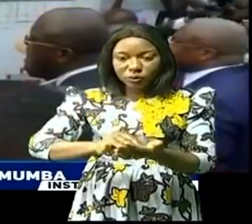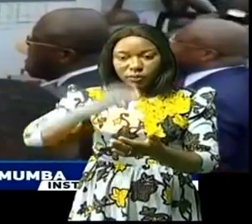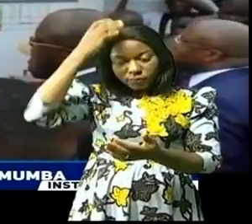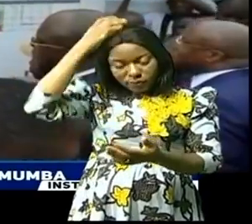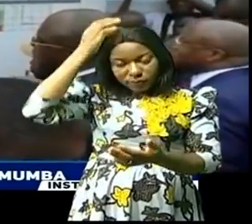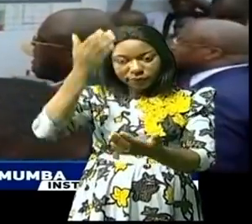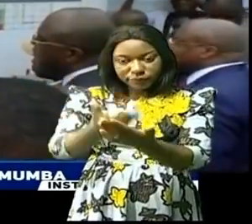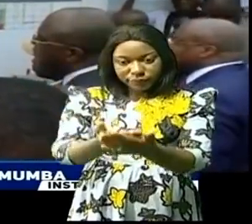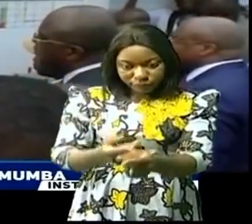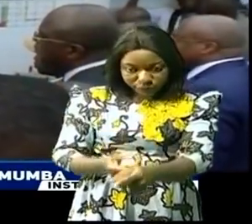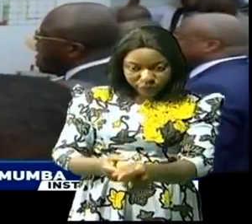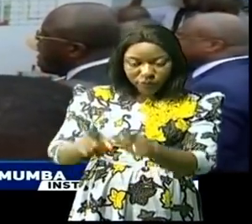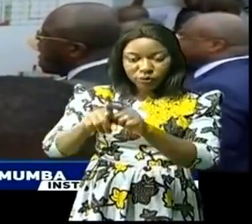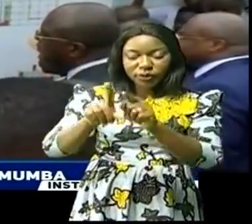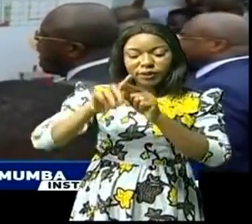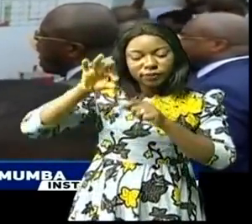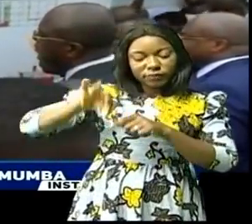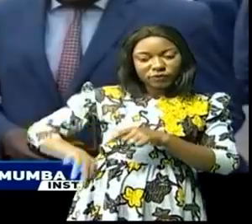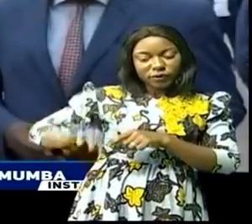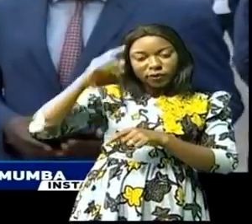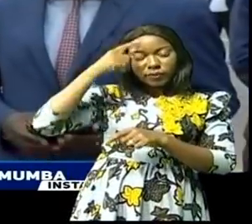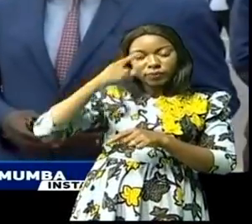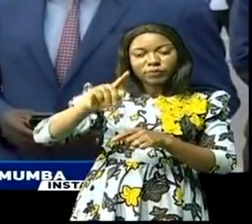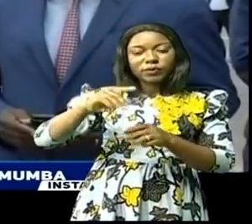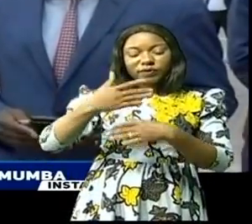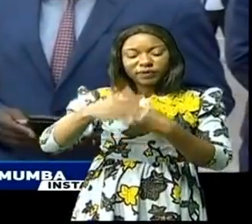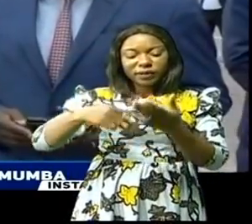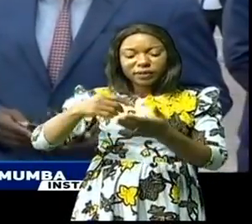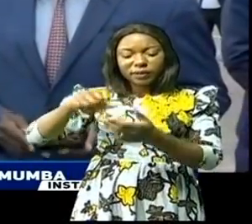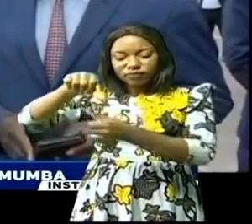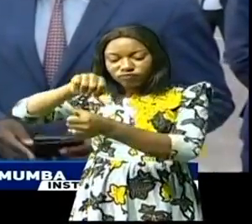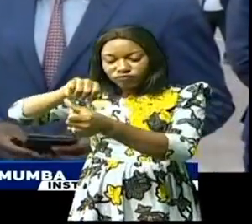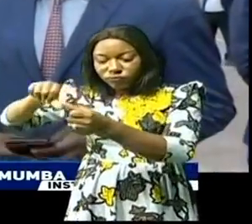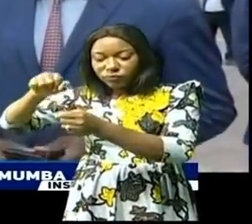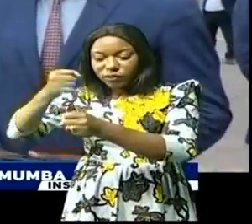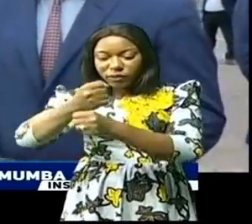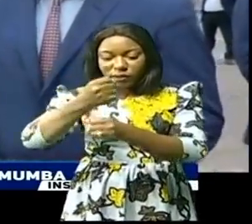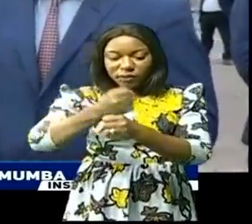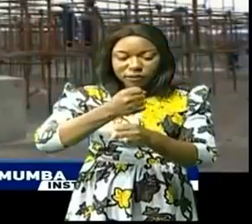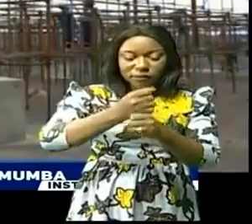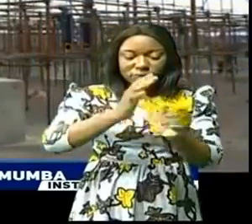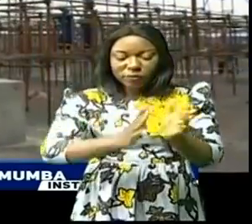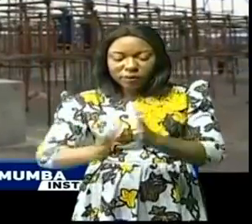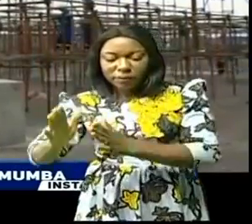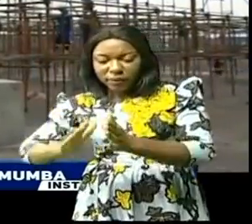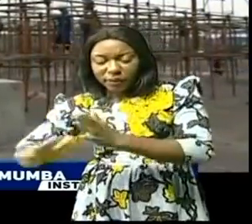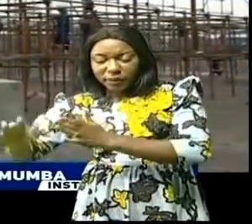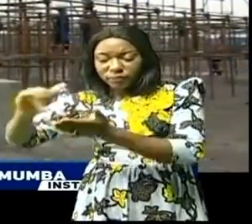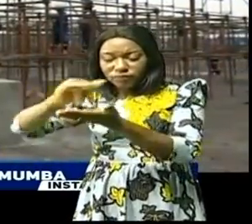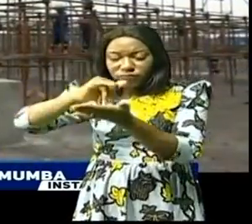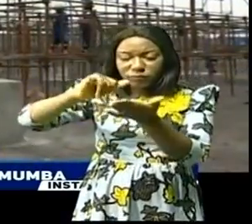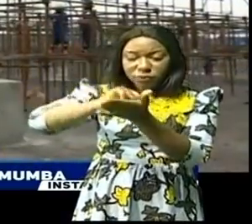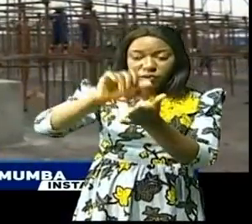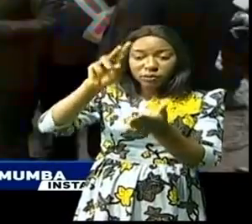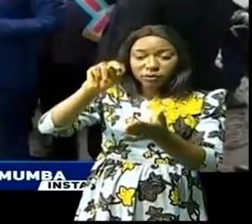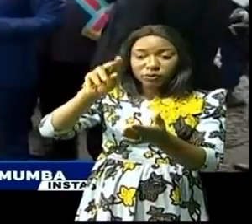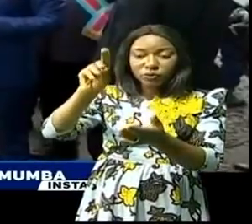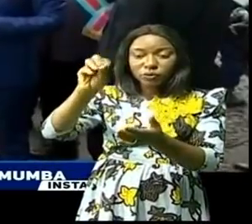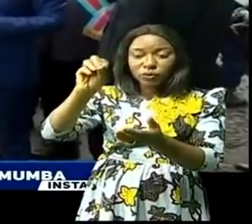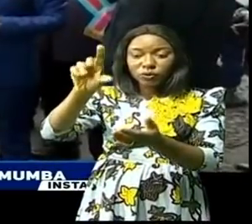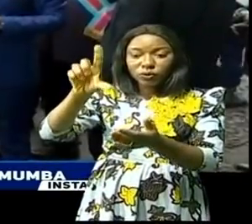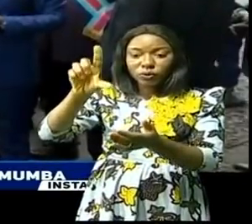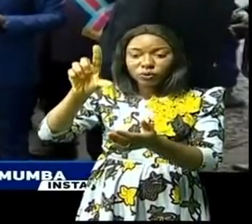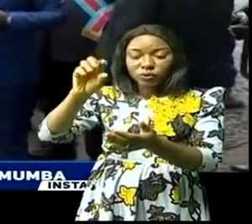se rendre. Il a également profité pour faire le tour des travaux de la réhabilitation de la piste de l'aérodrome d'Ndolo avec le ministre